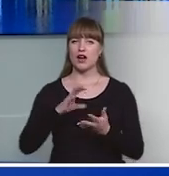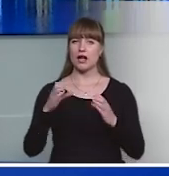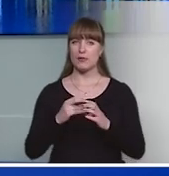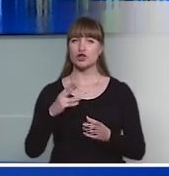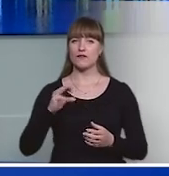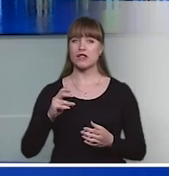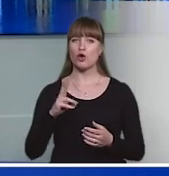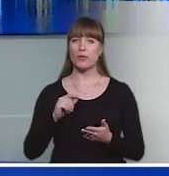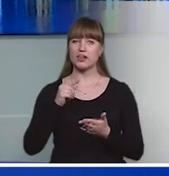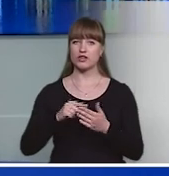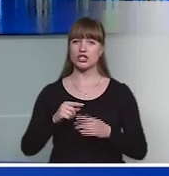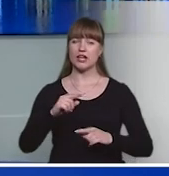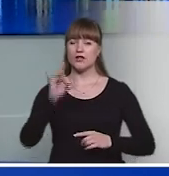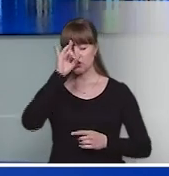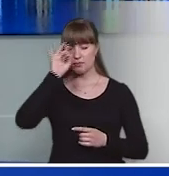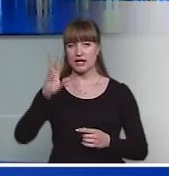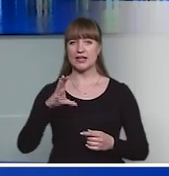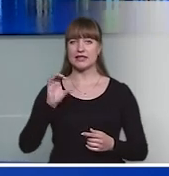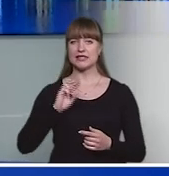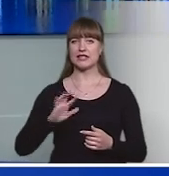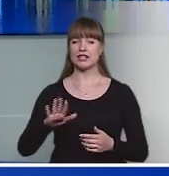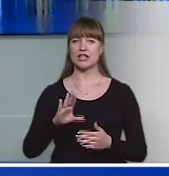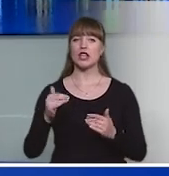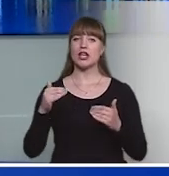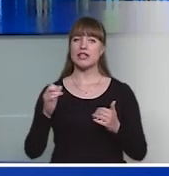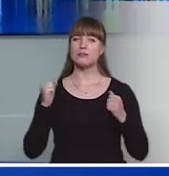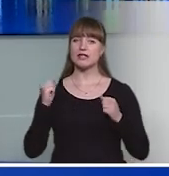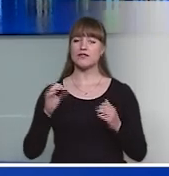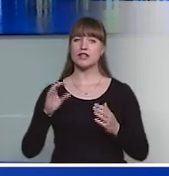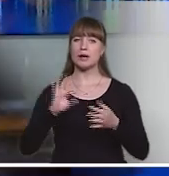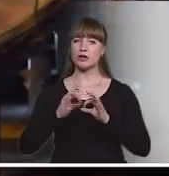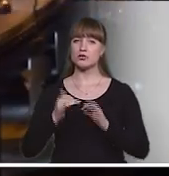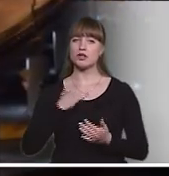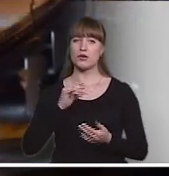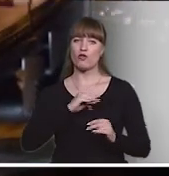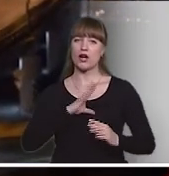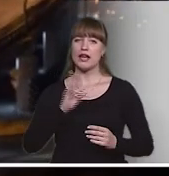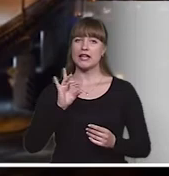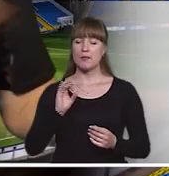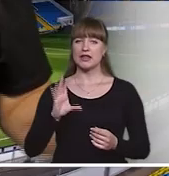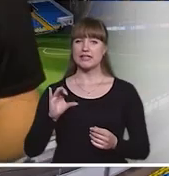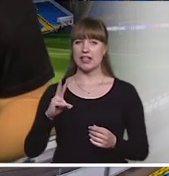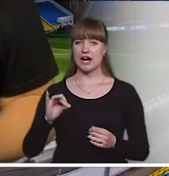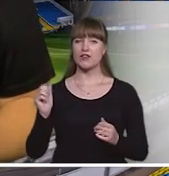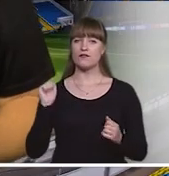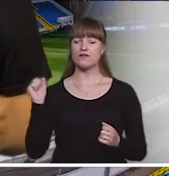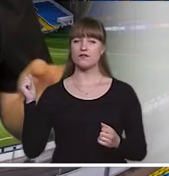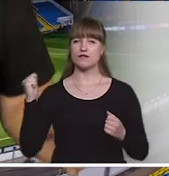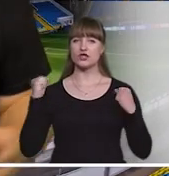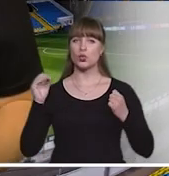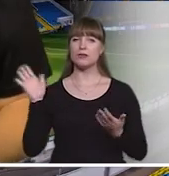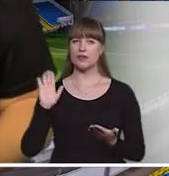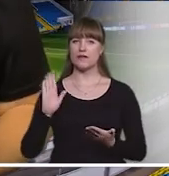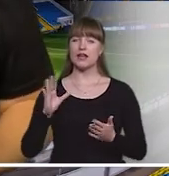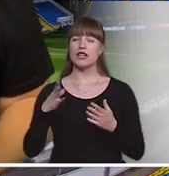Трефилова «Кубань» и вышли в финал чемпионата страны. Спортивные подробности у моего коллеги Романа Саганова. Физкульт, привет! Свое